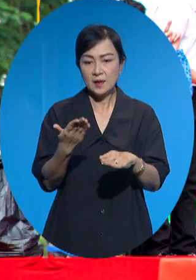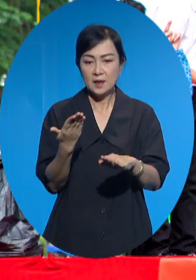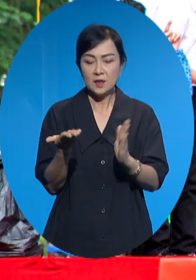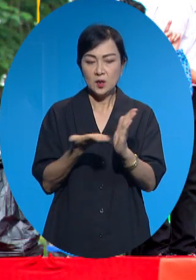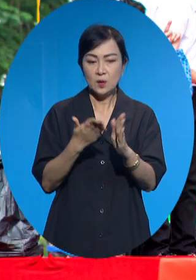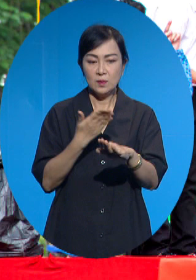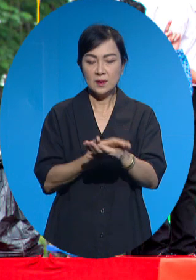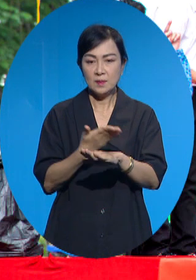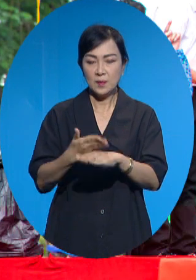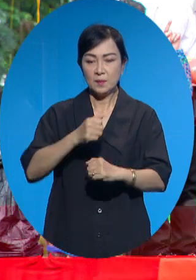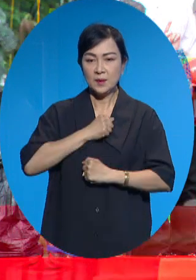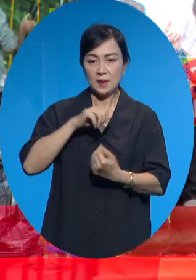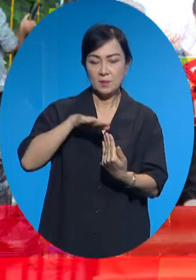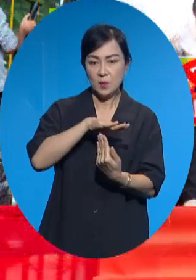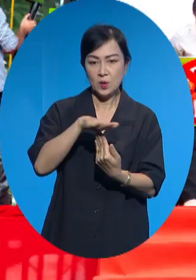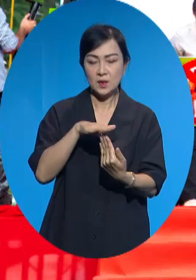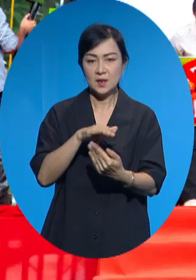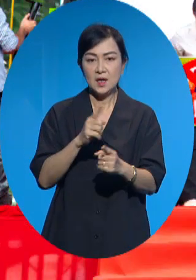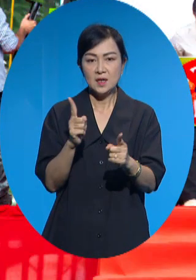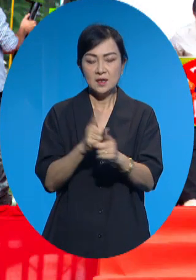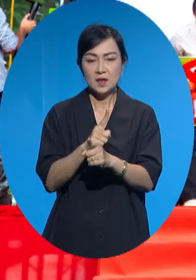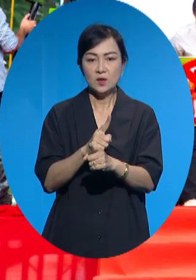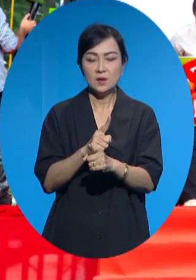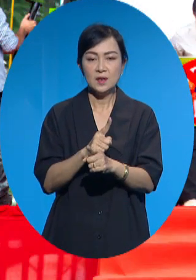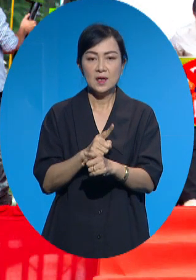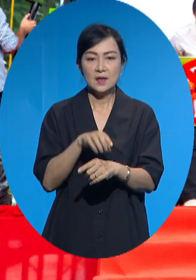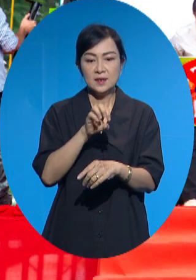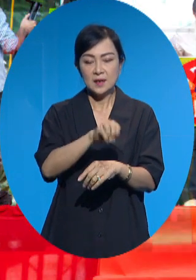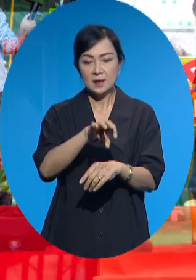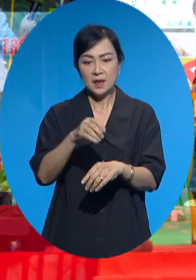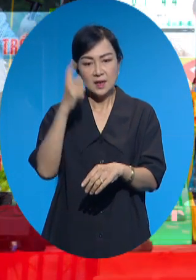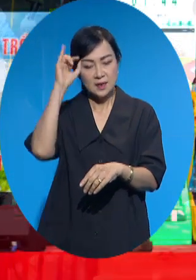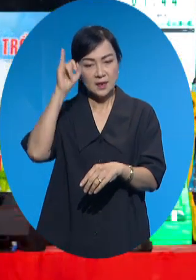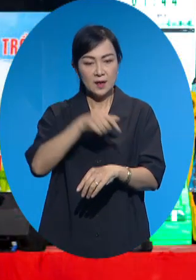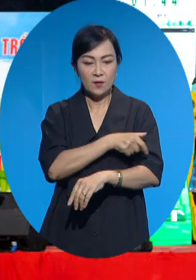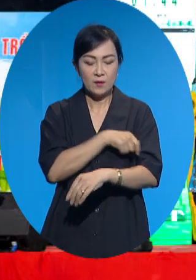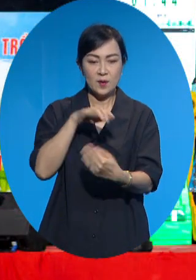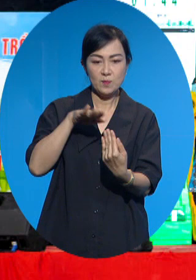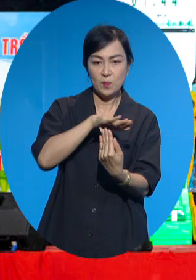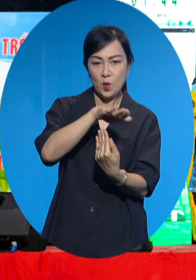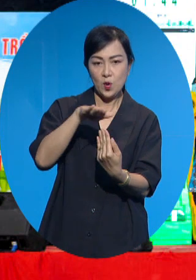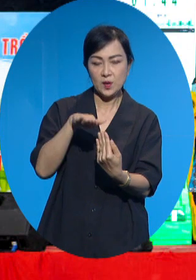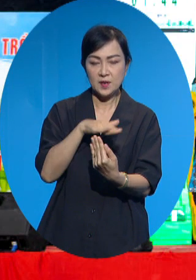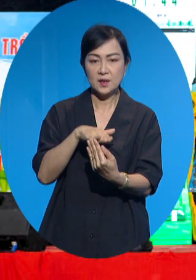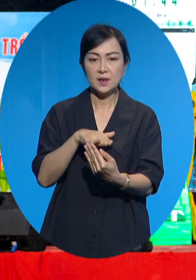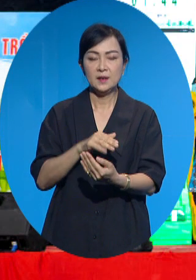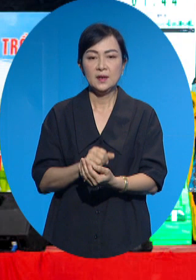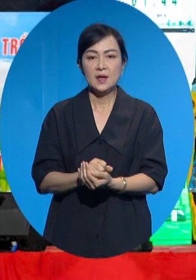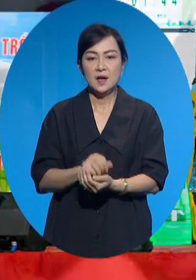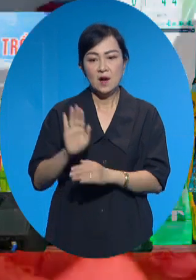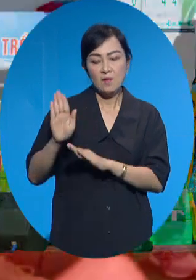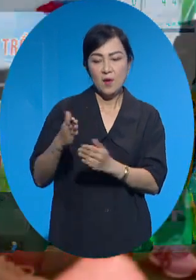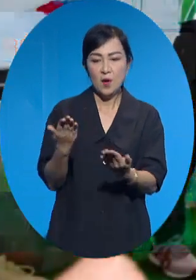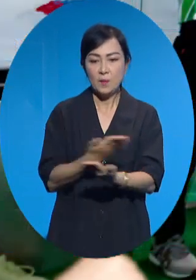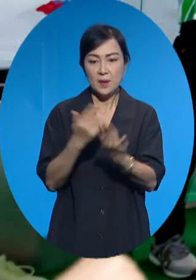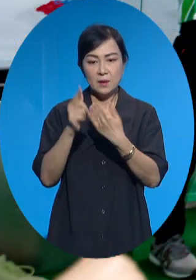vụ thân thiện với môi trường, công nghệ xử lý, tái chế chất thải, các dự án, chương trình bảo vệ môi trường, bảo tồn đa dạng sinh học, ứng phó với